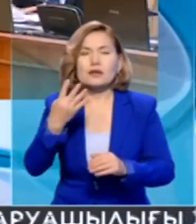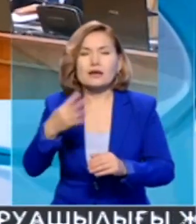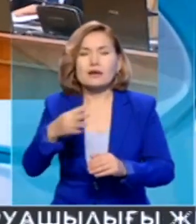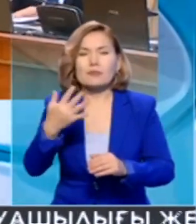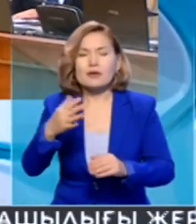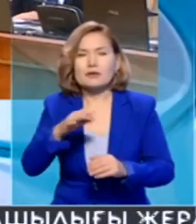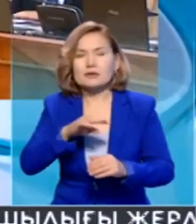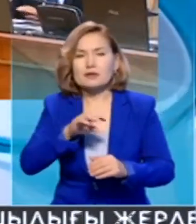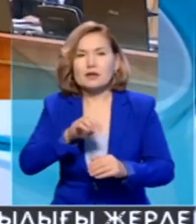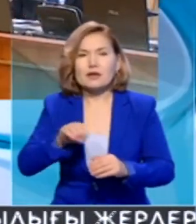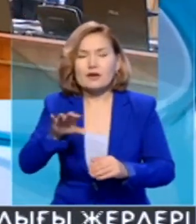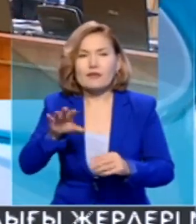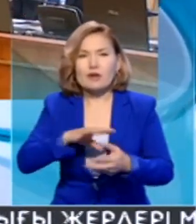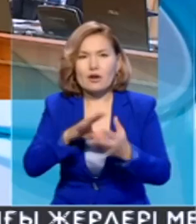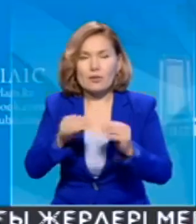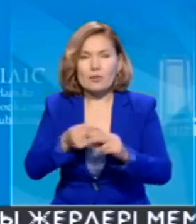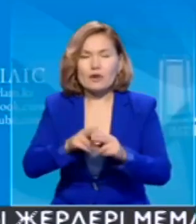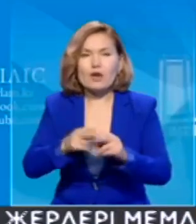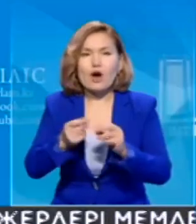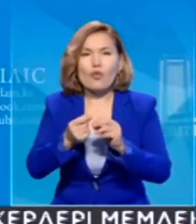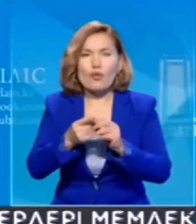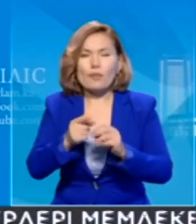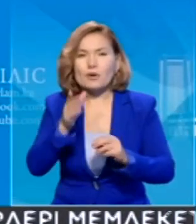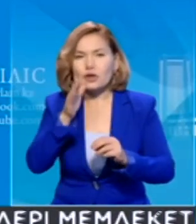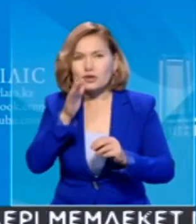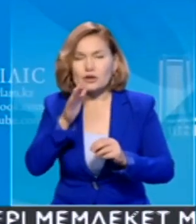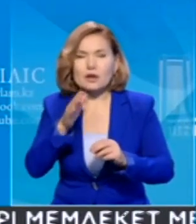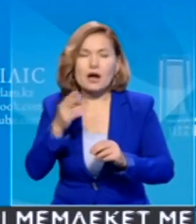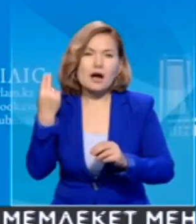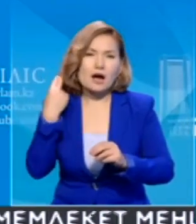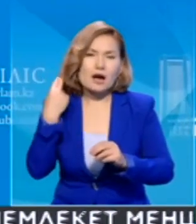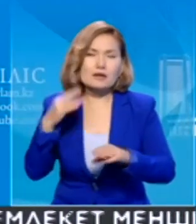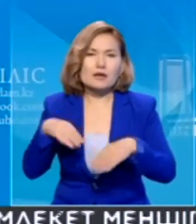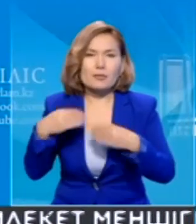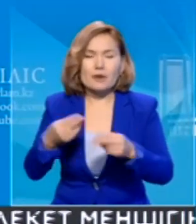345,7 миллион евро сомасында 11 жарым жылға өтеу мерзімімен және оның ішінде